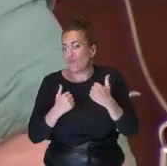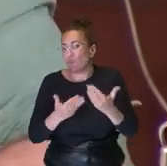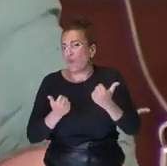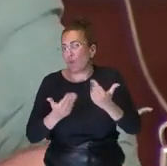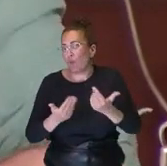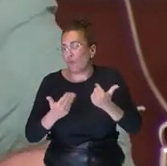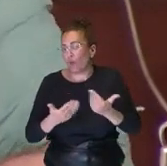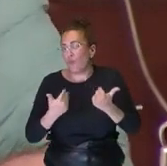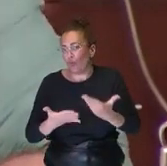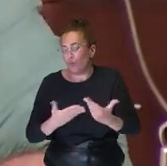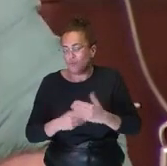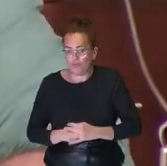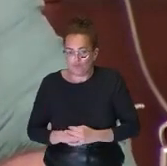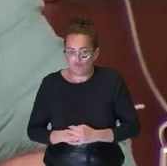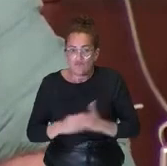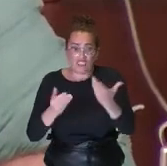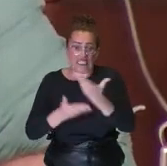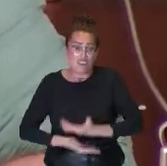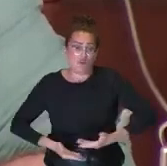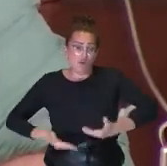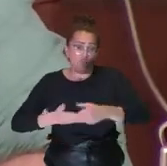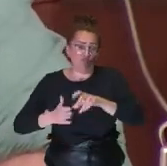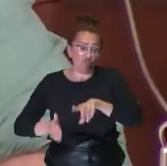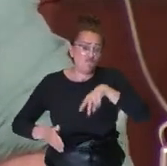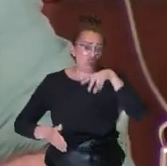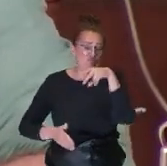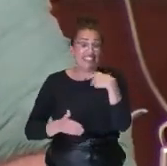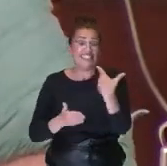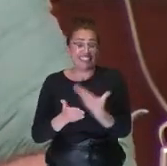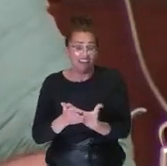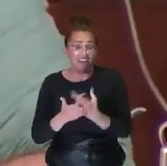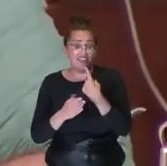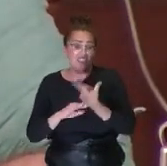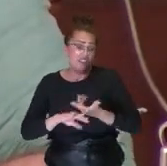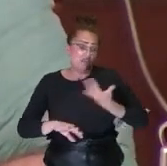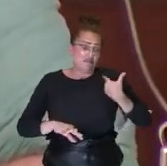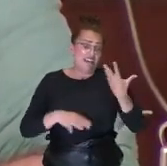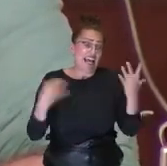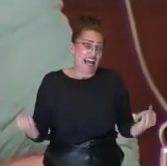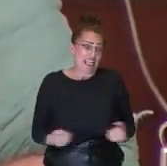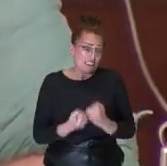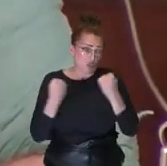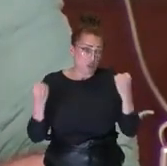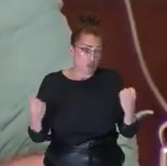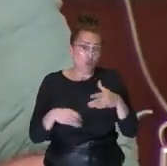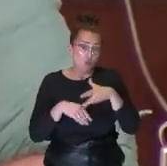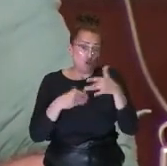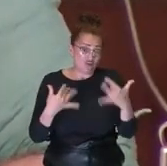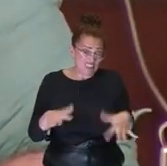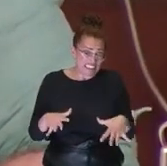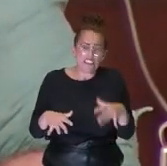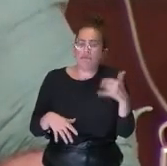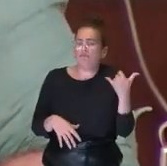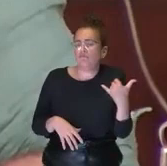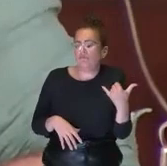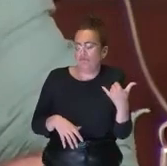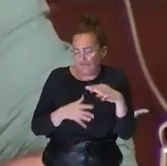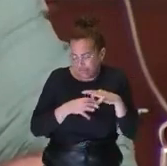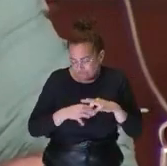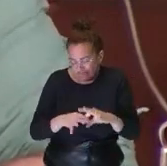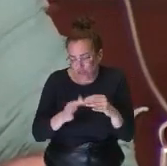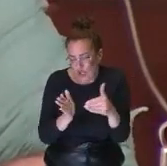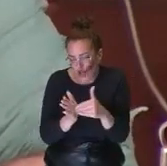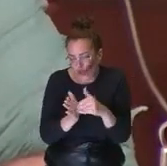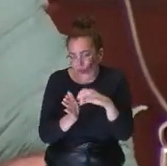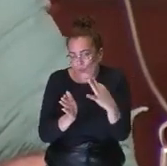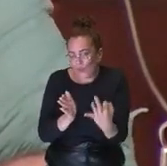Donc ça, c'est un peu l'état des lieux des questions, des actions qu'on a mis en œuvre et qu'on continue de mettre en œuvre, ou en tout cas un balayage un